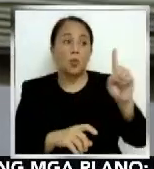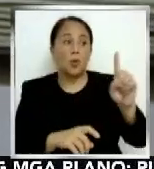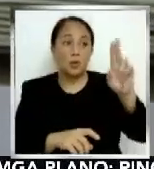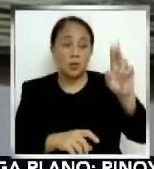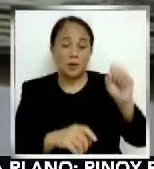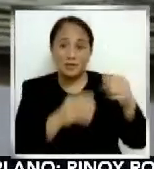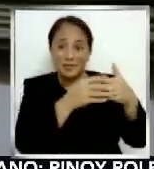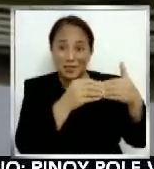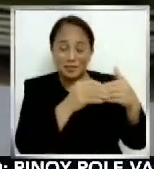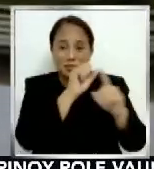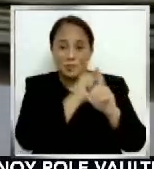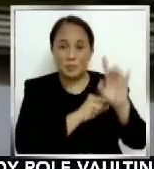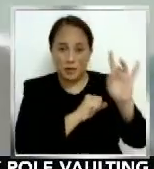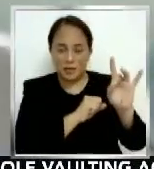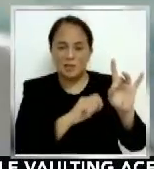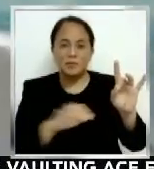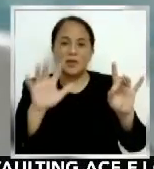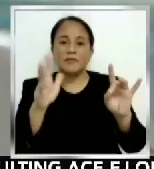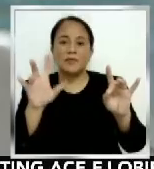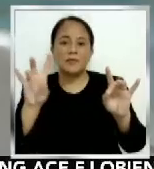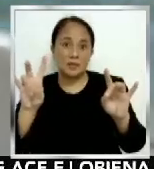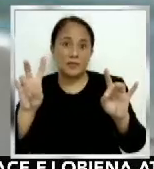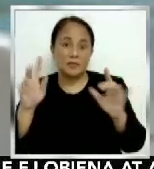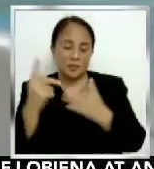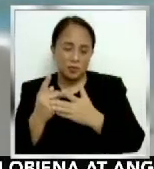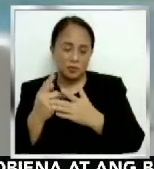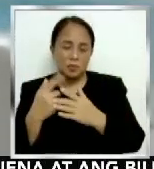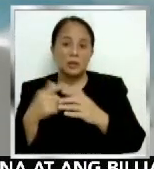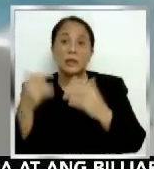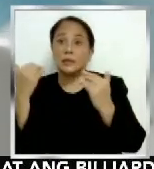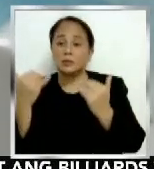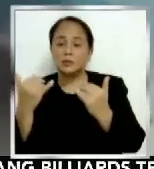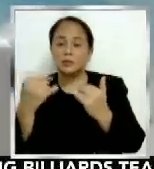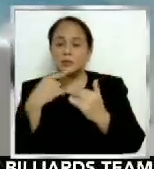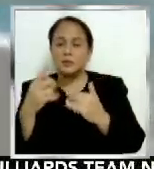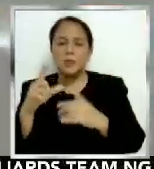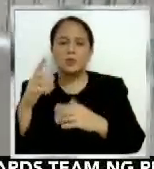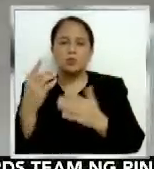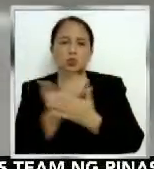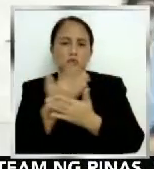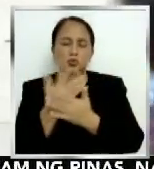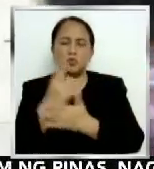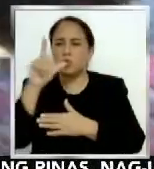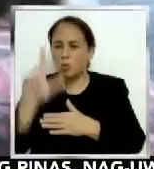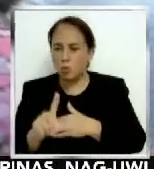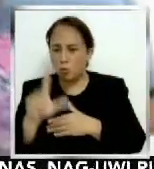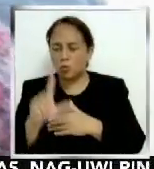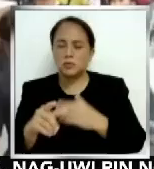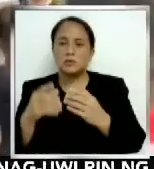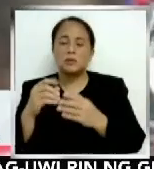8 ay nasa mahigit 57 pesos. Ito yung araw na naitala ang new record low sa halaga ng piso. Kaya